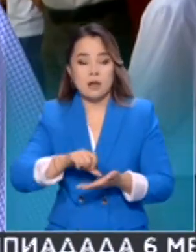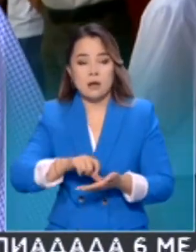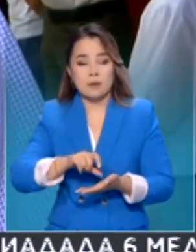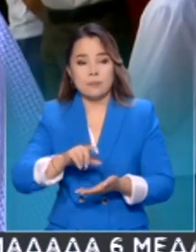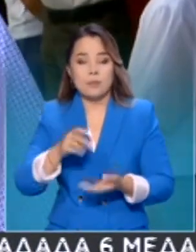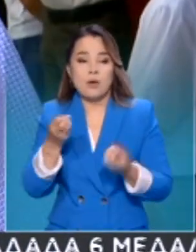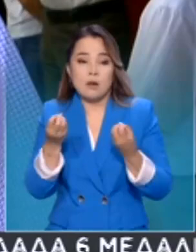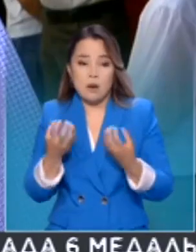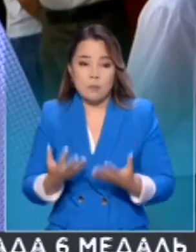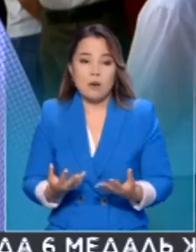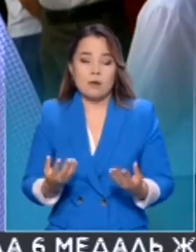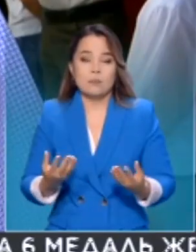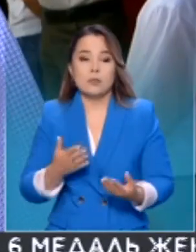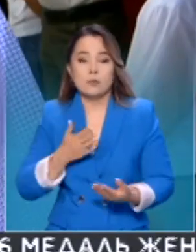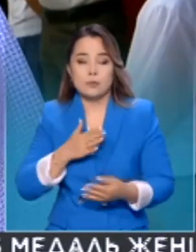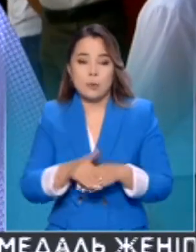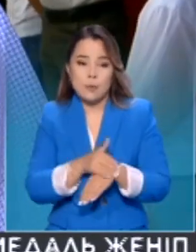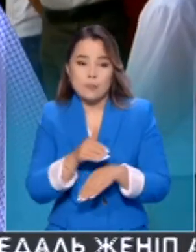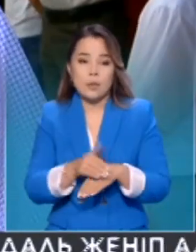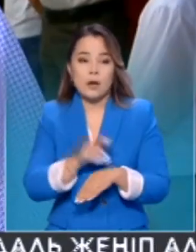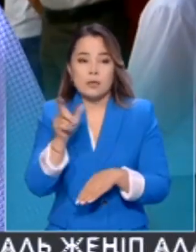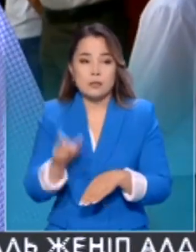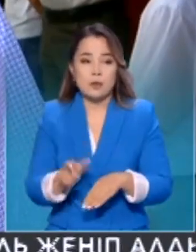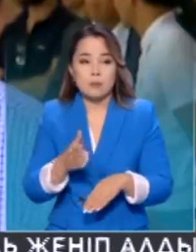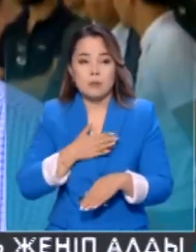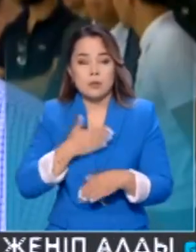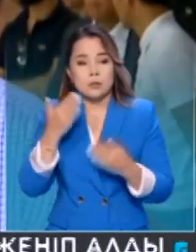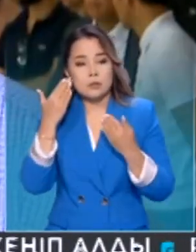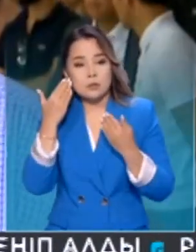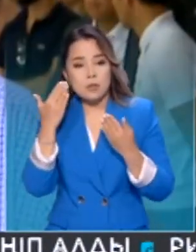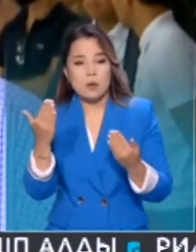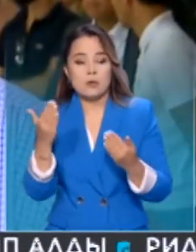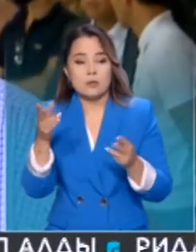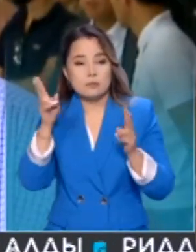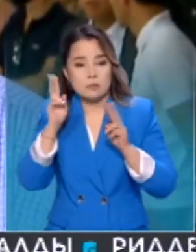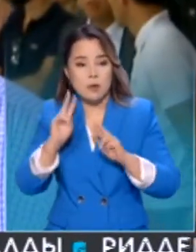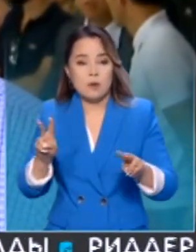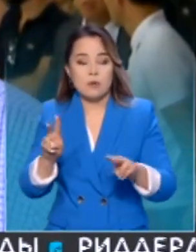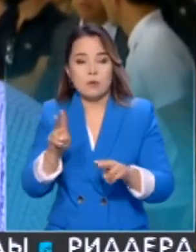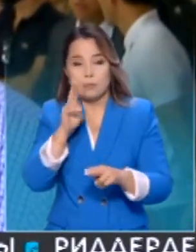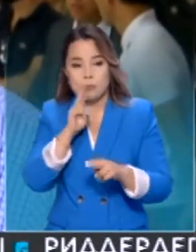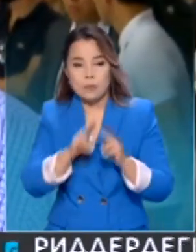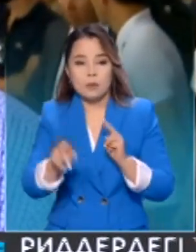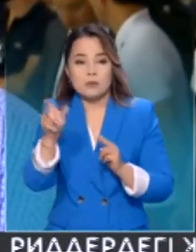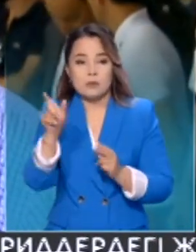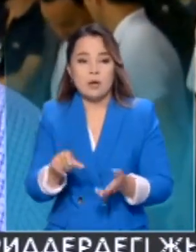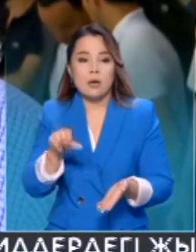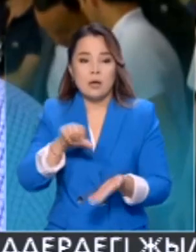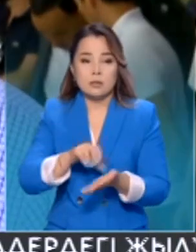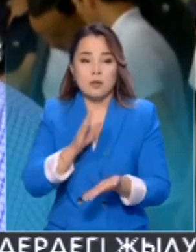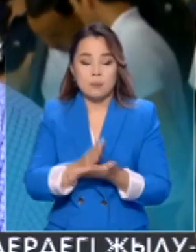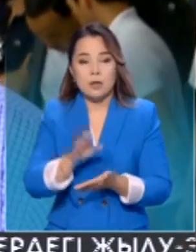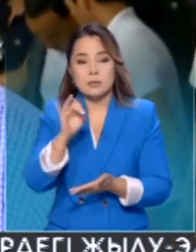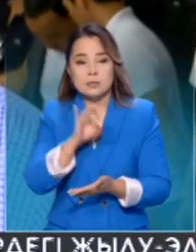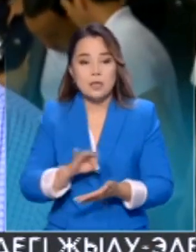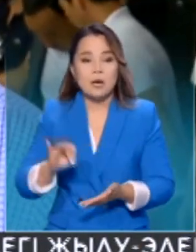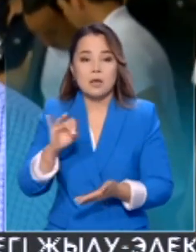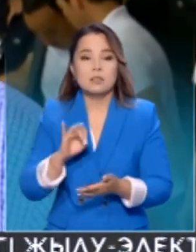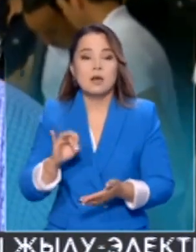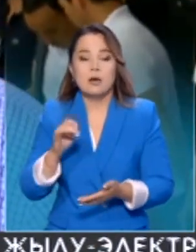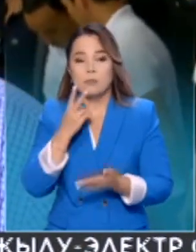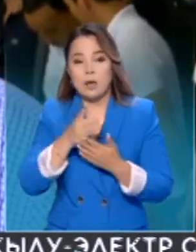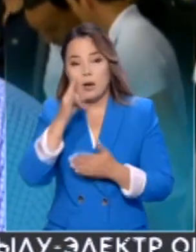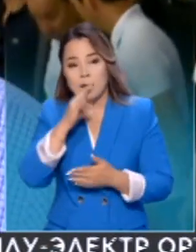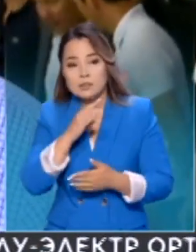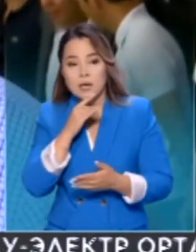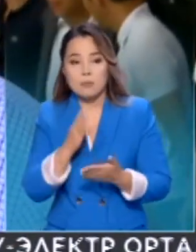Қарапайым, мейірімді азамат еді. Кетіп қалатын біз білмедік. Қазақстан футбол тарихы, Қазақстан тарихында бізде